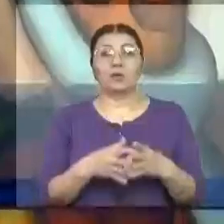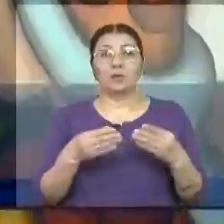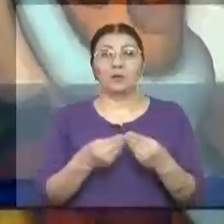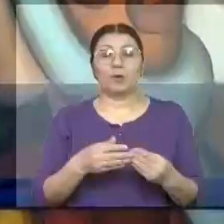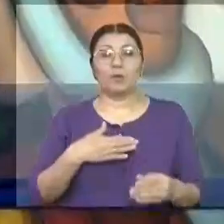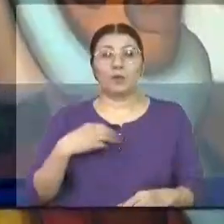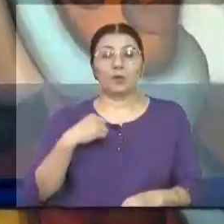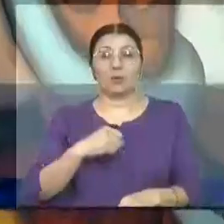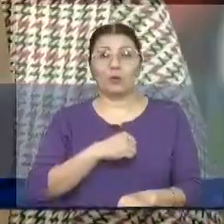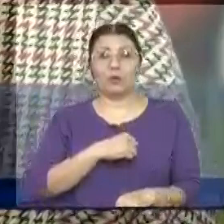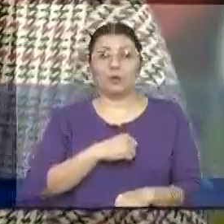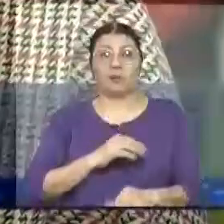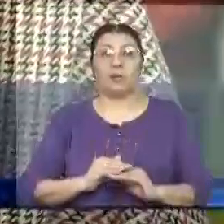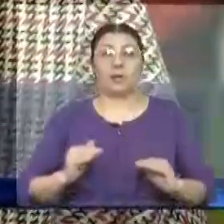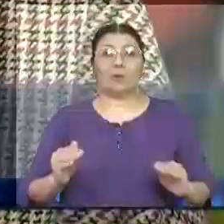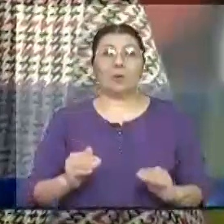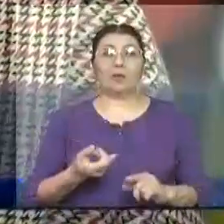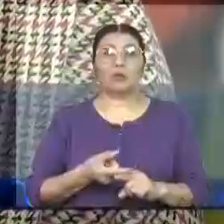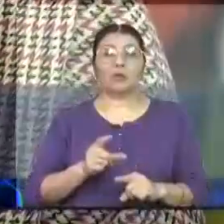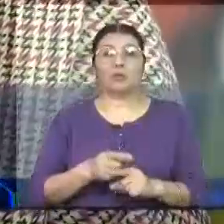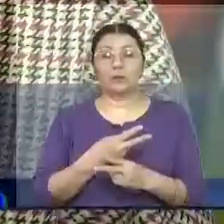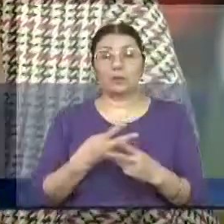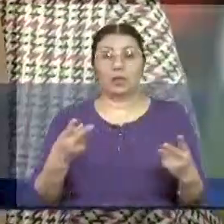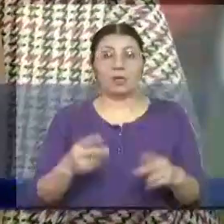Мен өзіме де балаларыма да өте жақсы қарады.